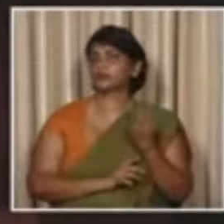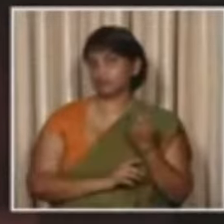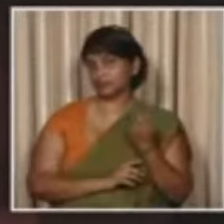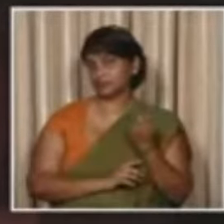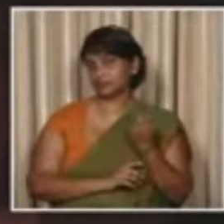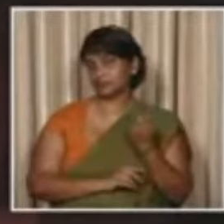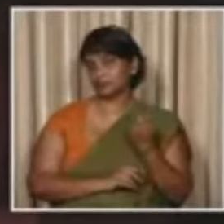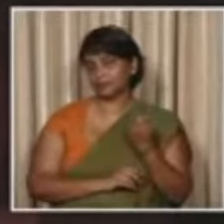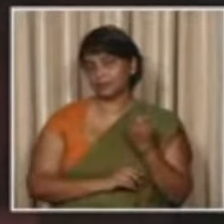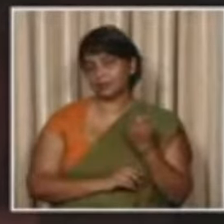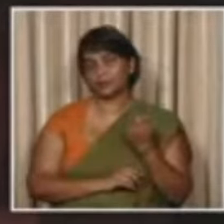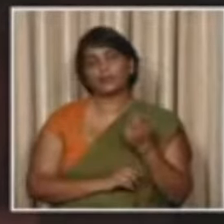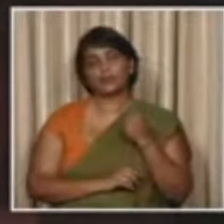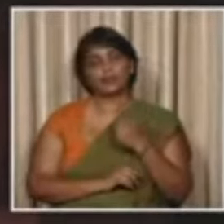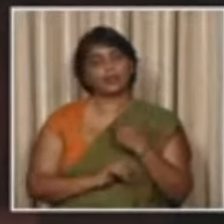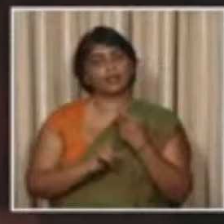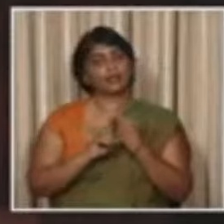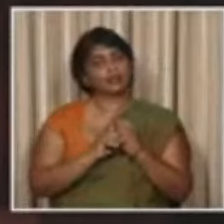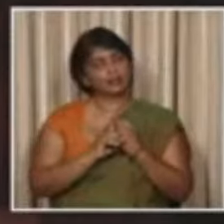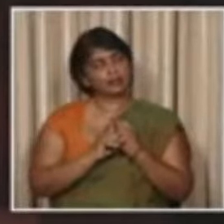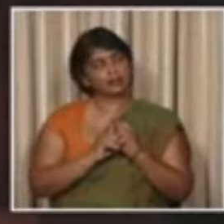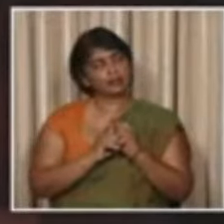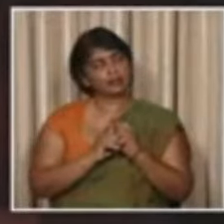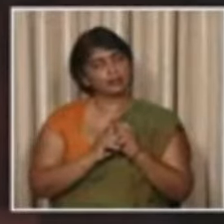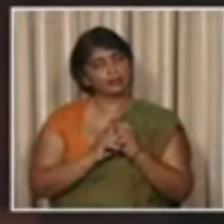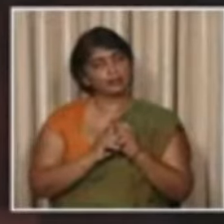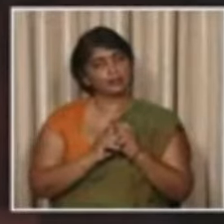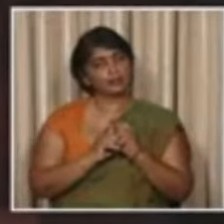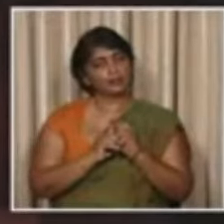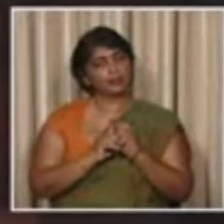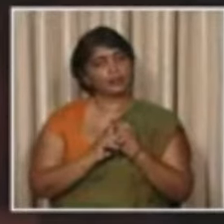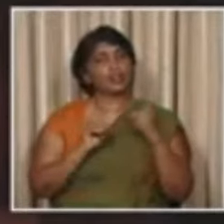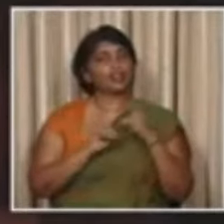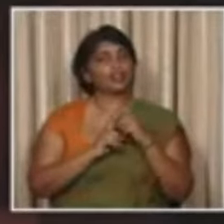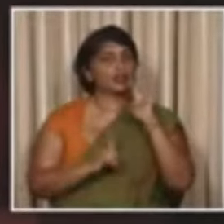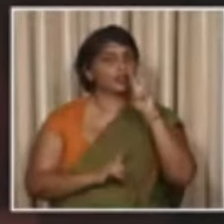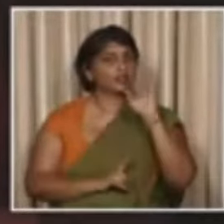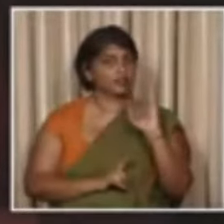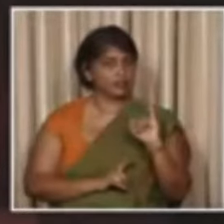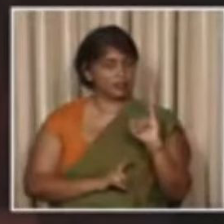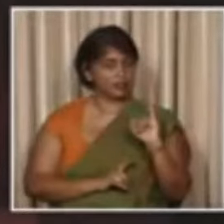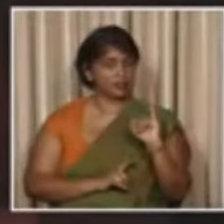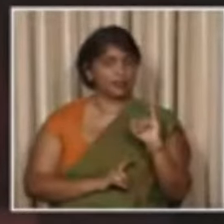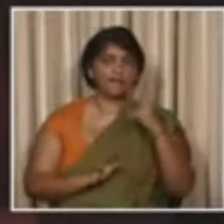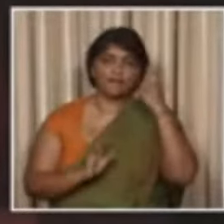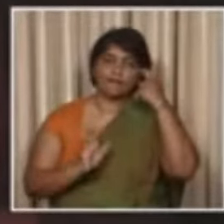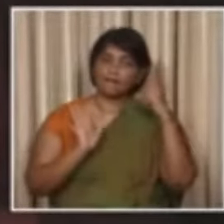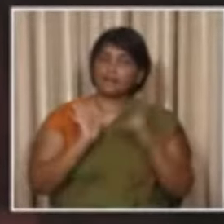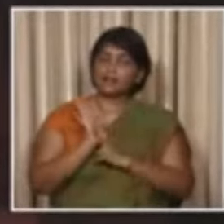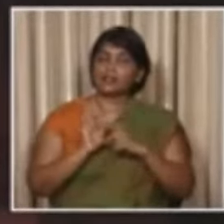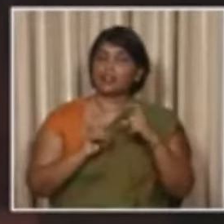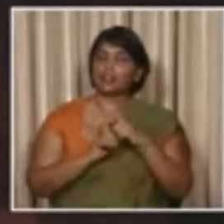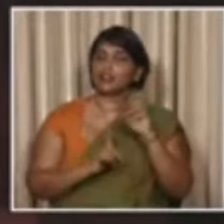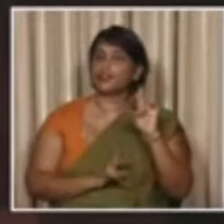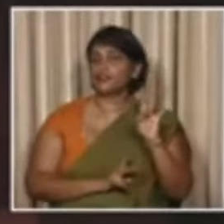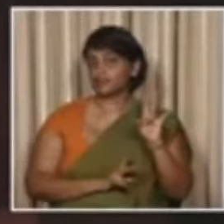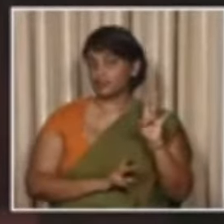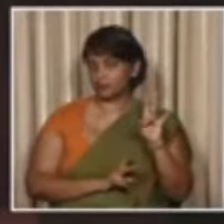යන්නේ. කැම්බෝඩියාව ඩොලර් 36ක්. වියට්නාමයේ ඩොලර්